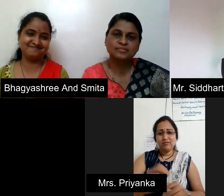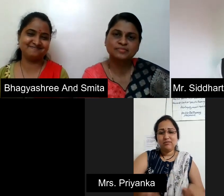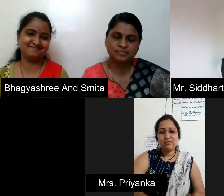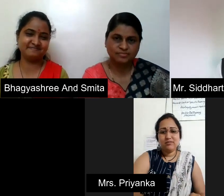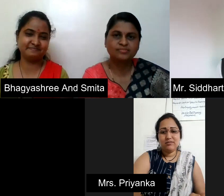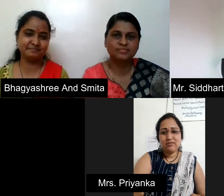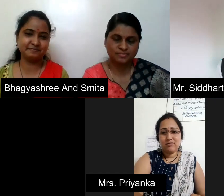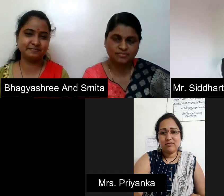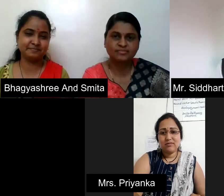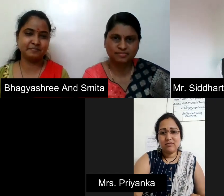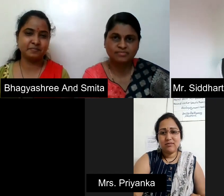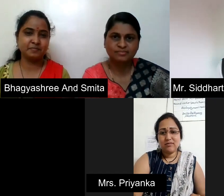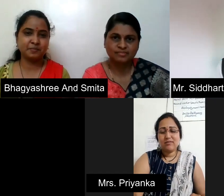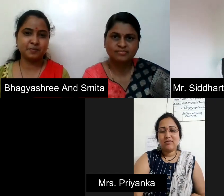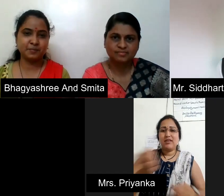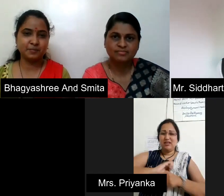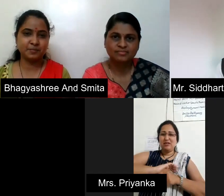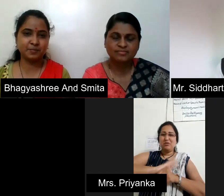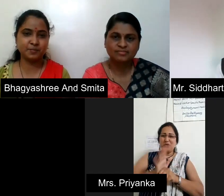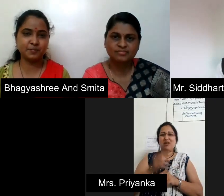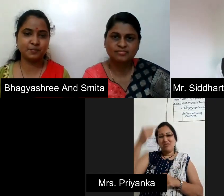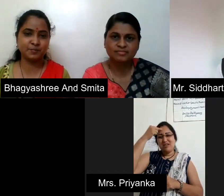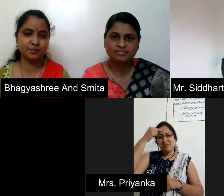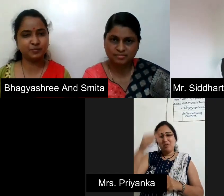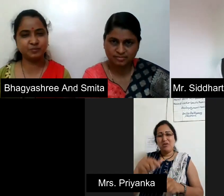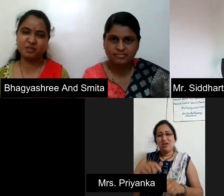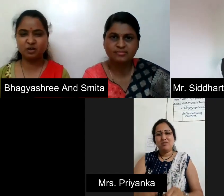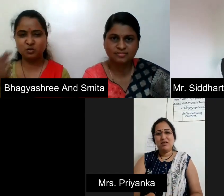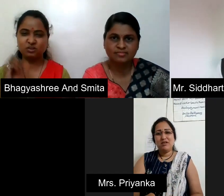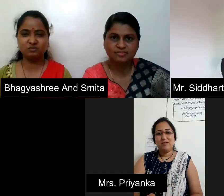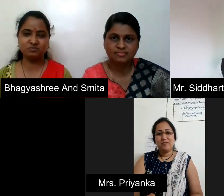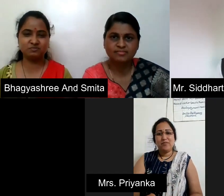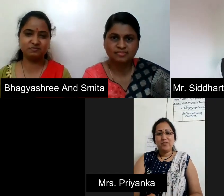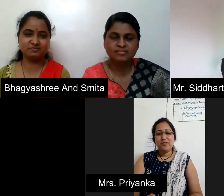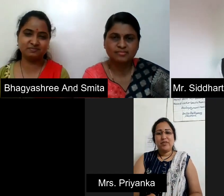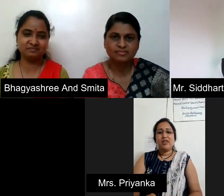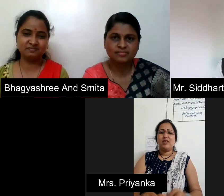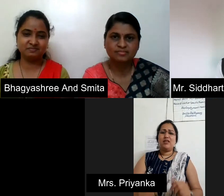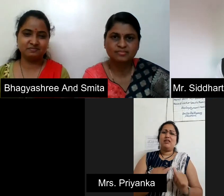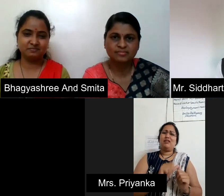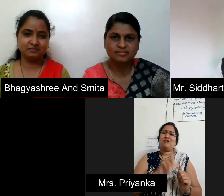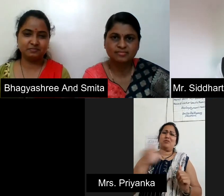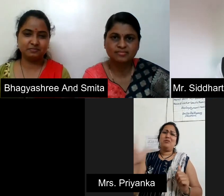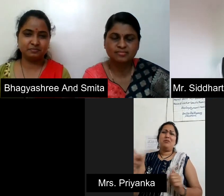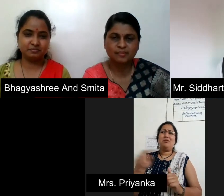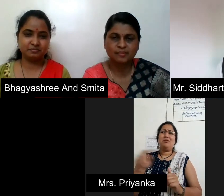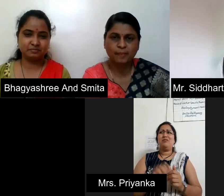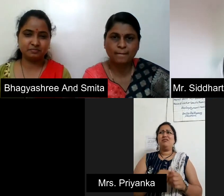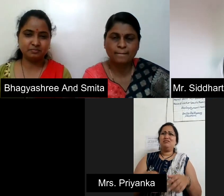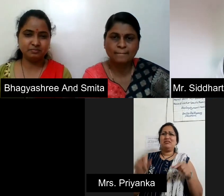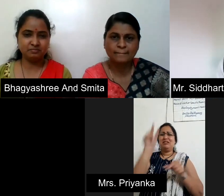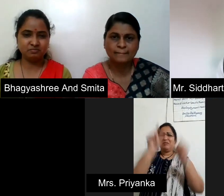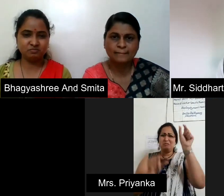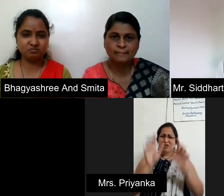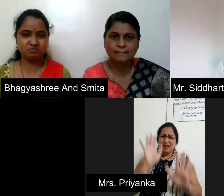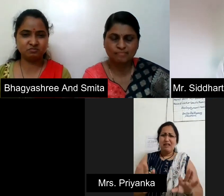गया है, कोविड हो गया है, उसकी वजह से दिव्यांग छोड़ दीजिए, बहुत सारे ऐसे बच्चे हैं, बहुत सारे ऐसे माँ बाप हैं